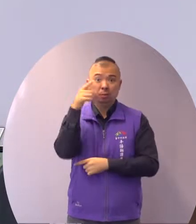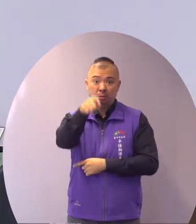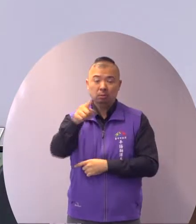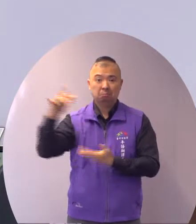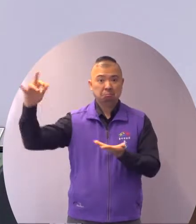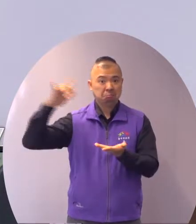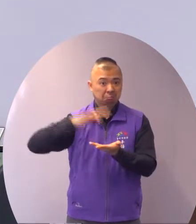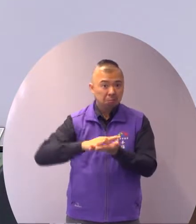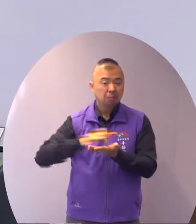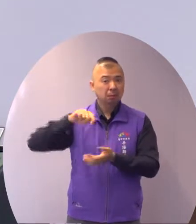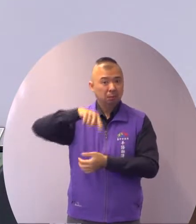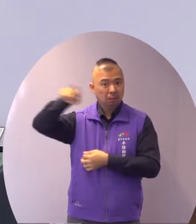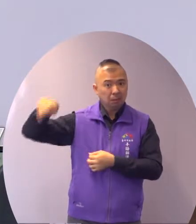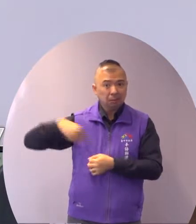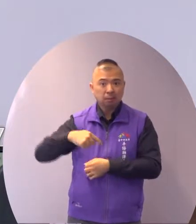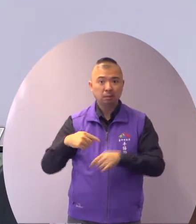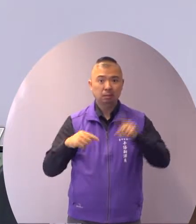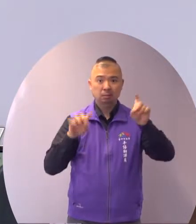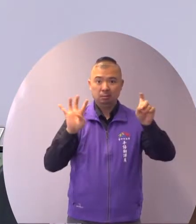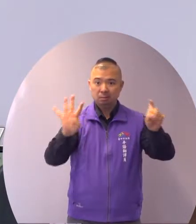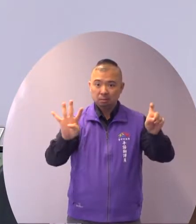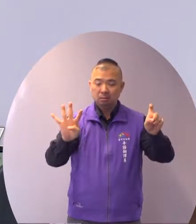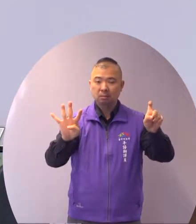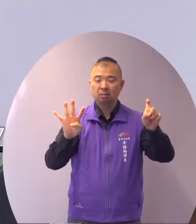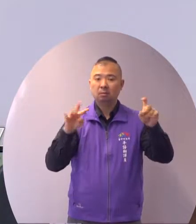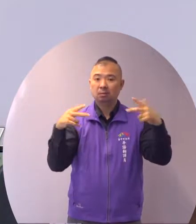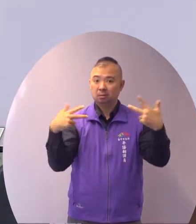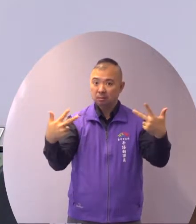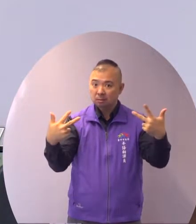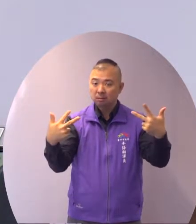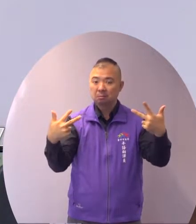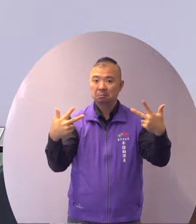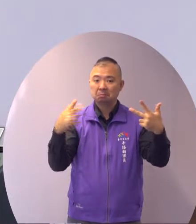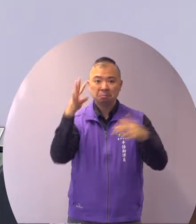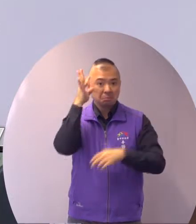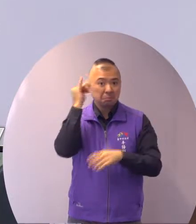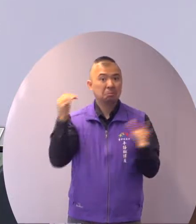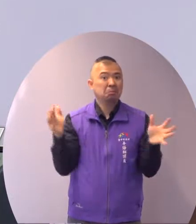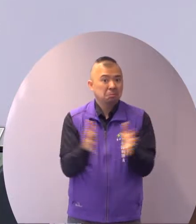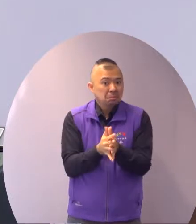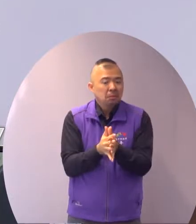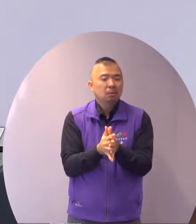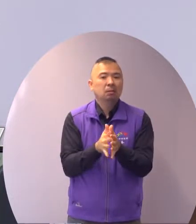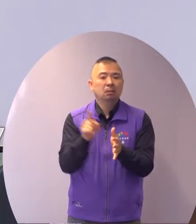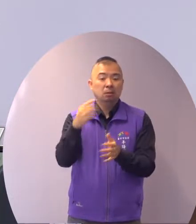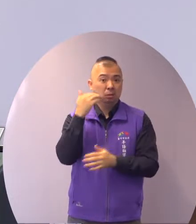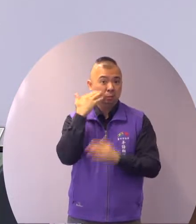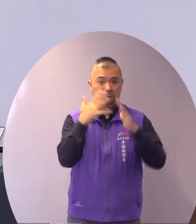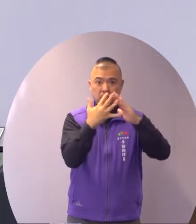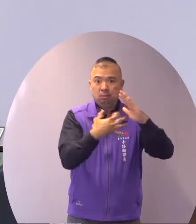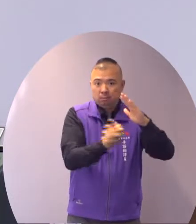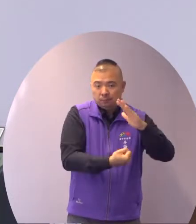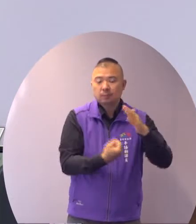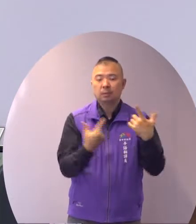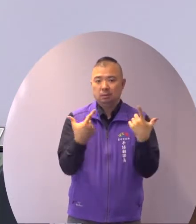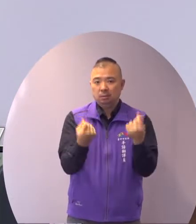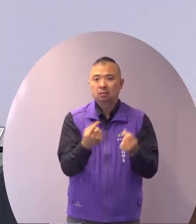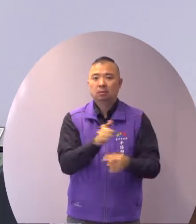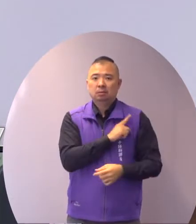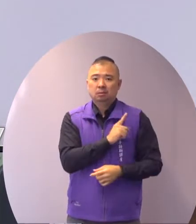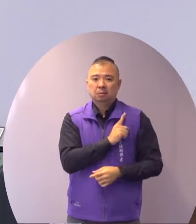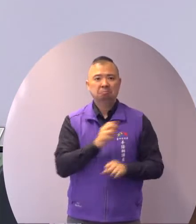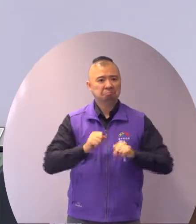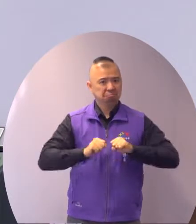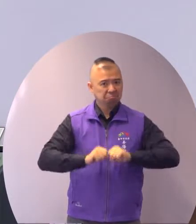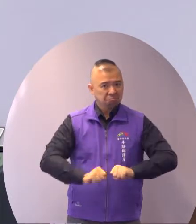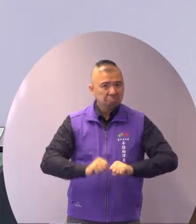7+7，那他住在一个家里面的这些家人都视为自主管理哈。那请大家哈